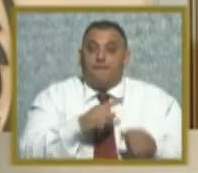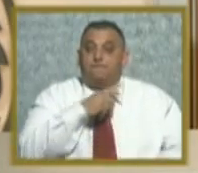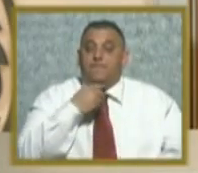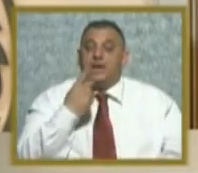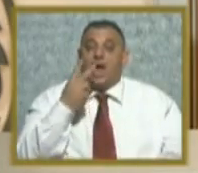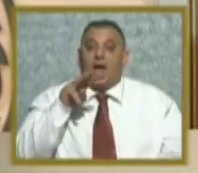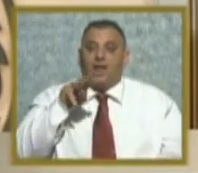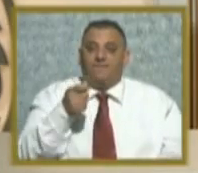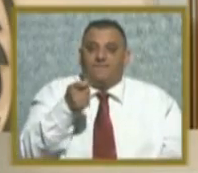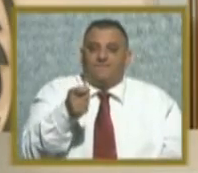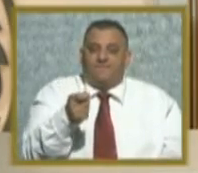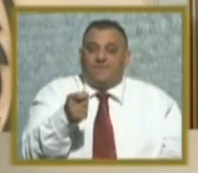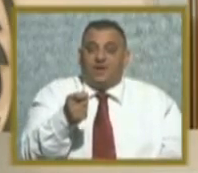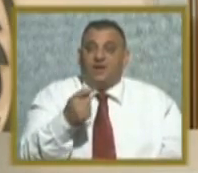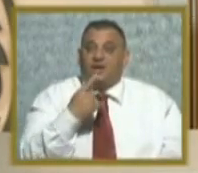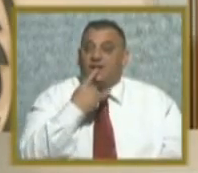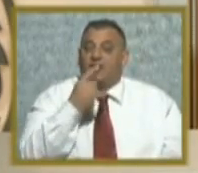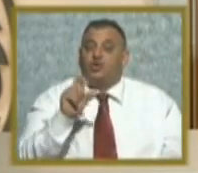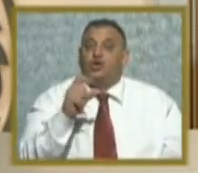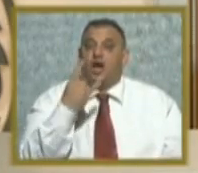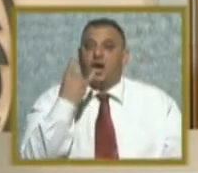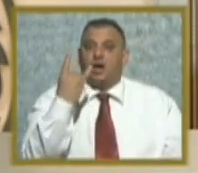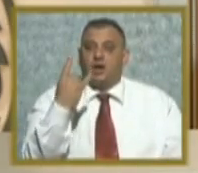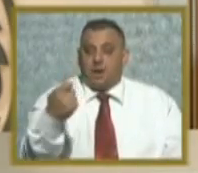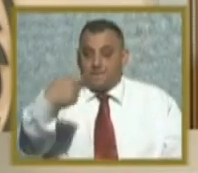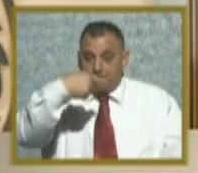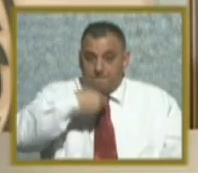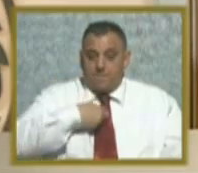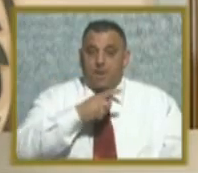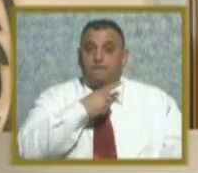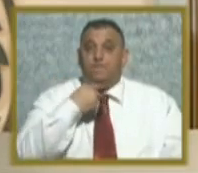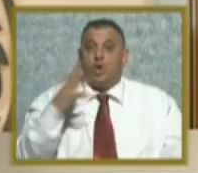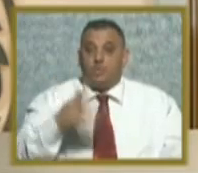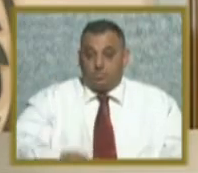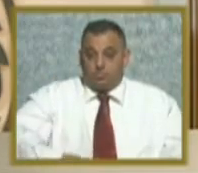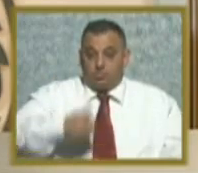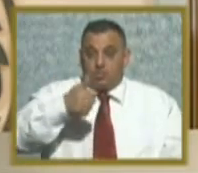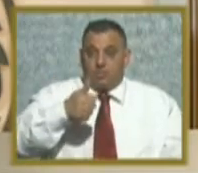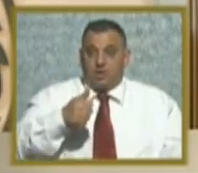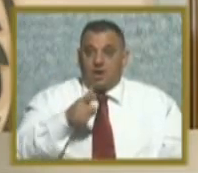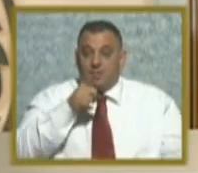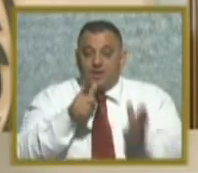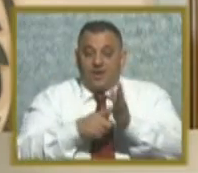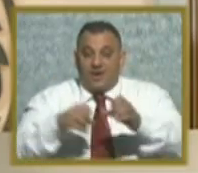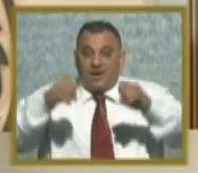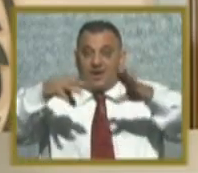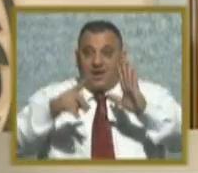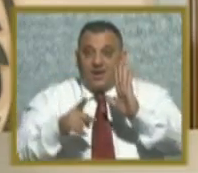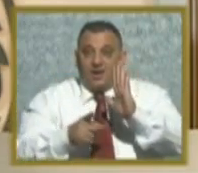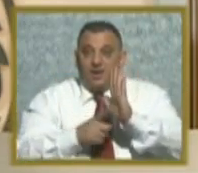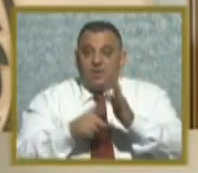دين لمدة 10 أشهر على أن يردها 150,000 ما الحكم؟ يا أخ أحمد بارك الله فيك،